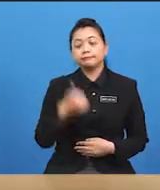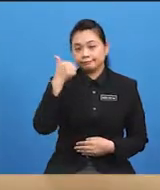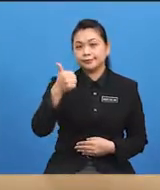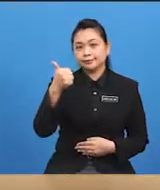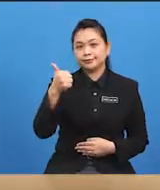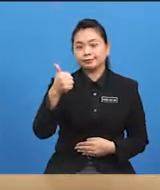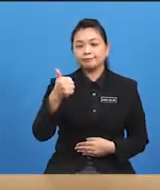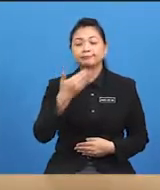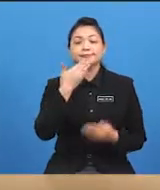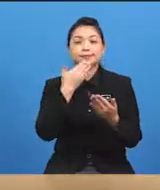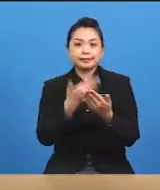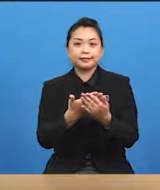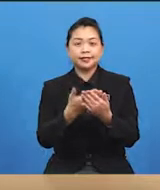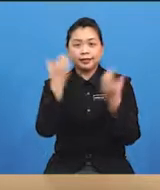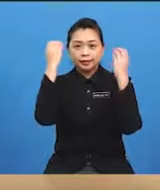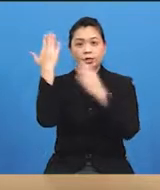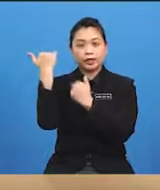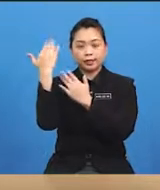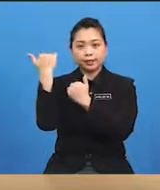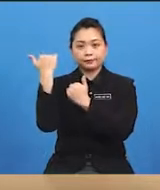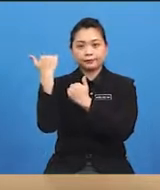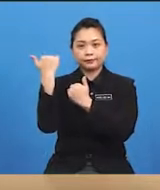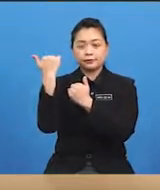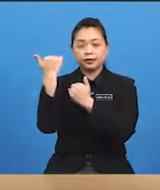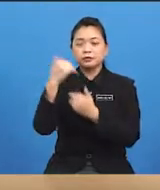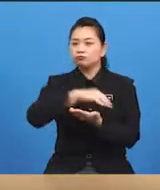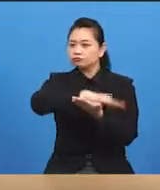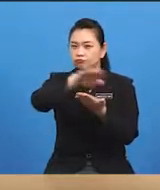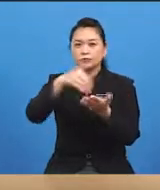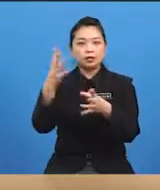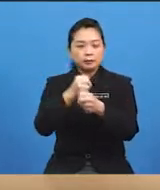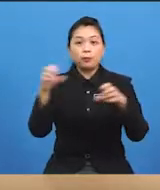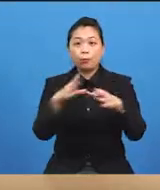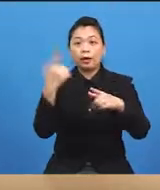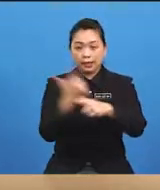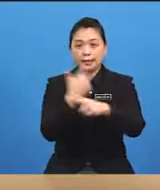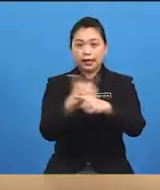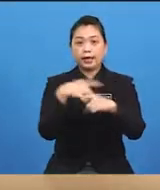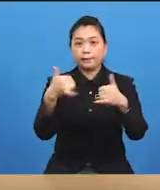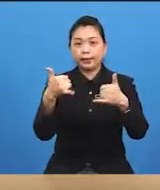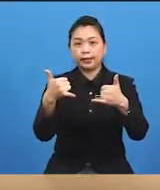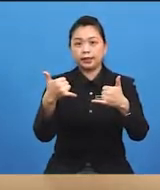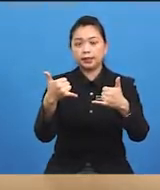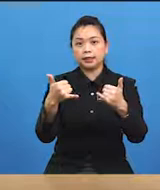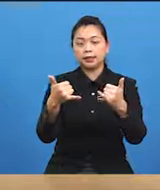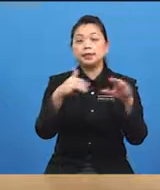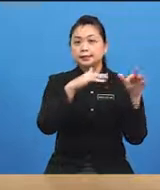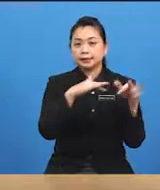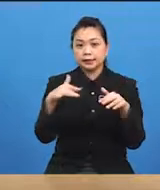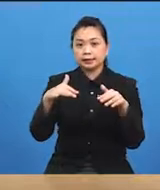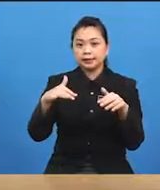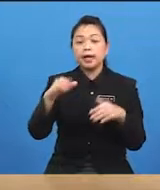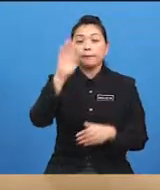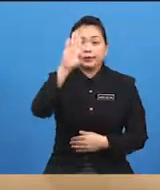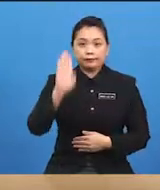Bagus Nor, terima kasih. Cikgu harap Nor serta murid-murid dapat membuat latihan memainkan skill B